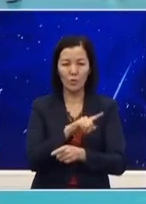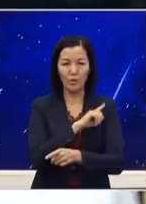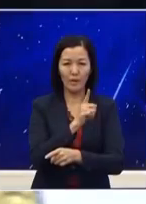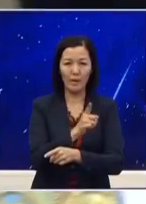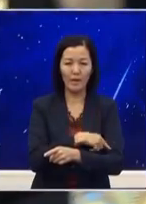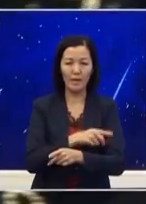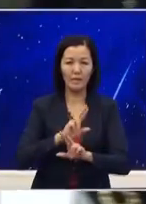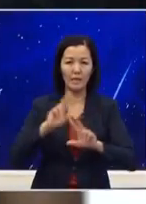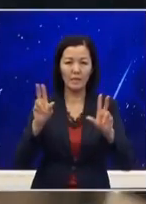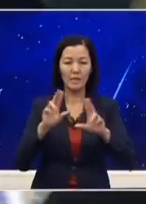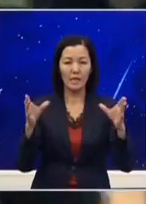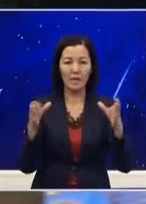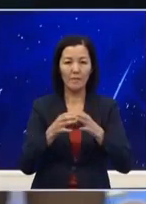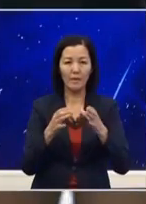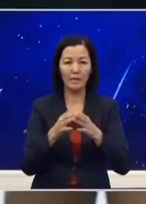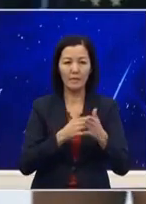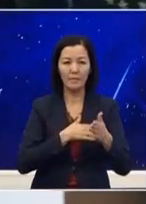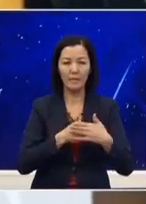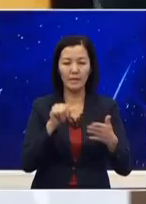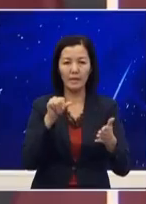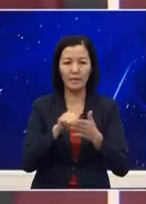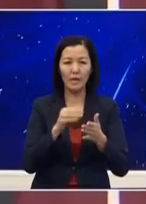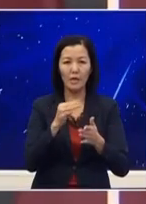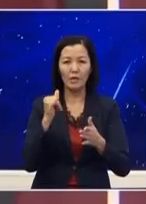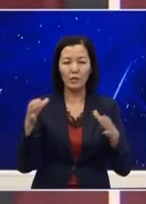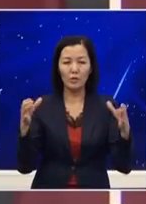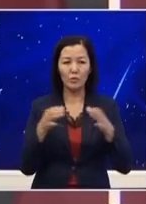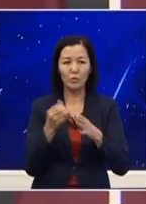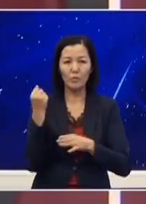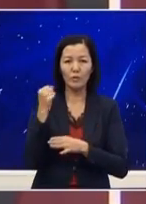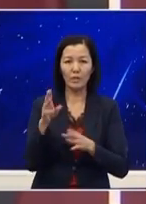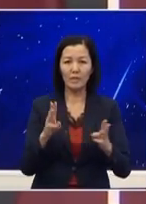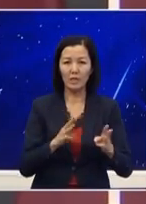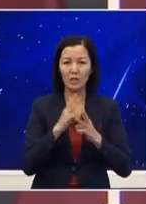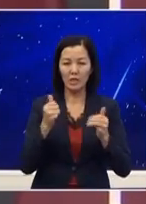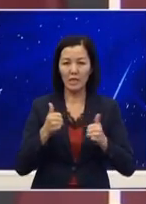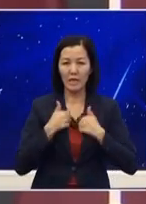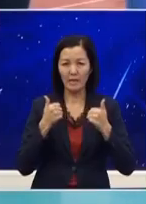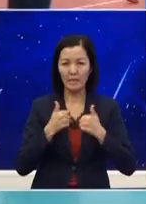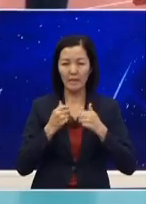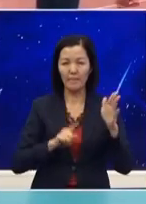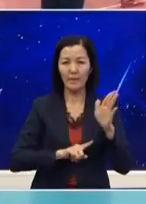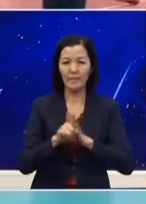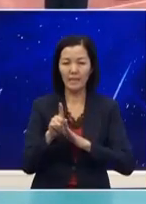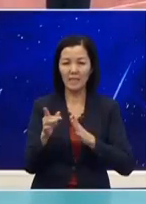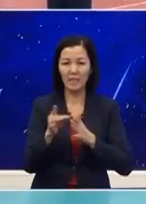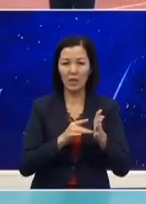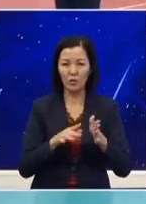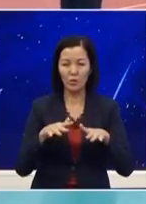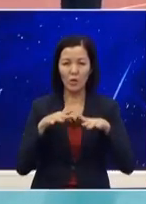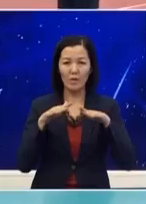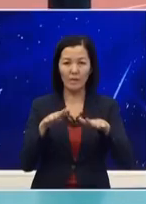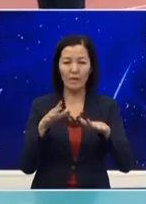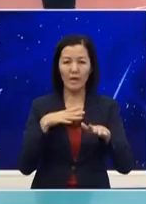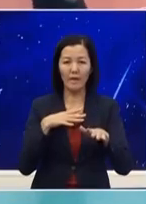жергілікті волейболшылар бұл жолда белді бекем еткен. Жетісу клубы жеңіске деген құлшынысын бәсеке басталған сәттен байқатты.